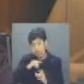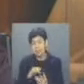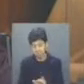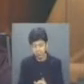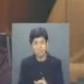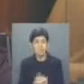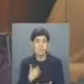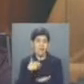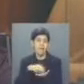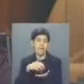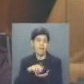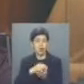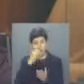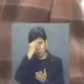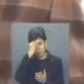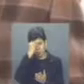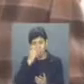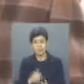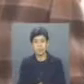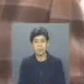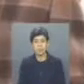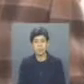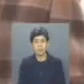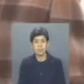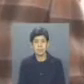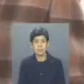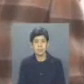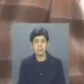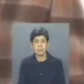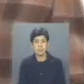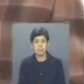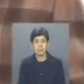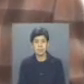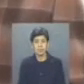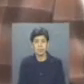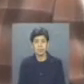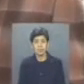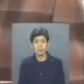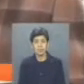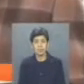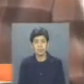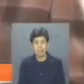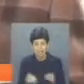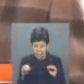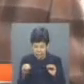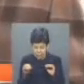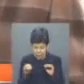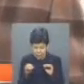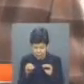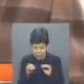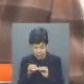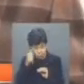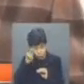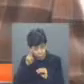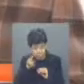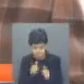เอียดรายงานจากประเทศญี่ปุ่นค่ะ หลือเวลาอีกประมาณ2วันการแข่งขันแกะสลัก